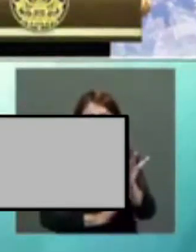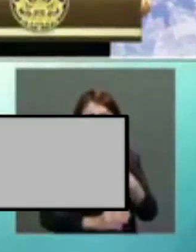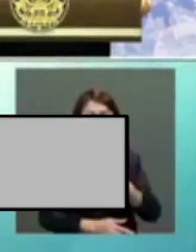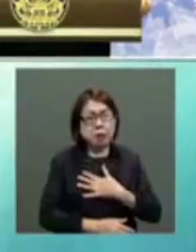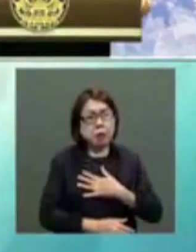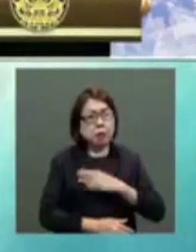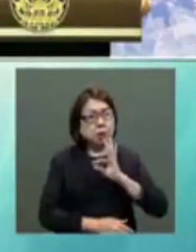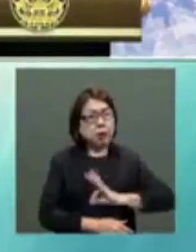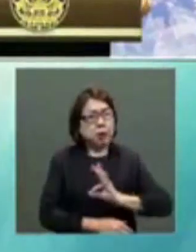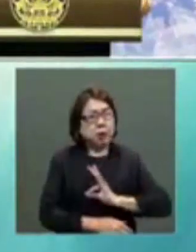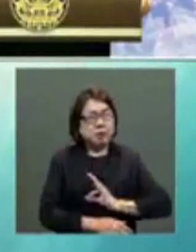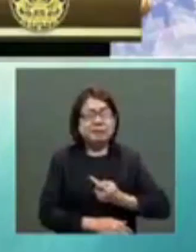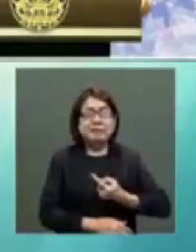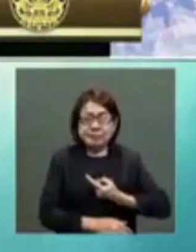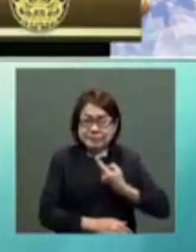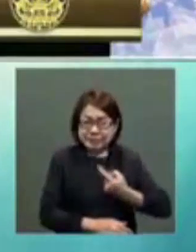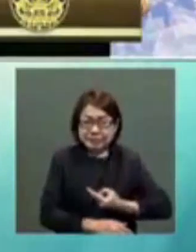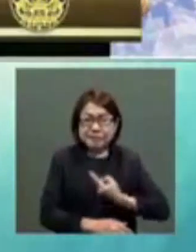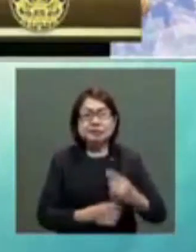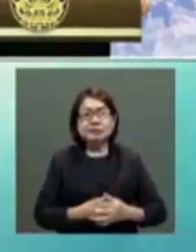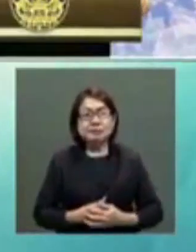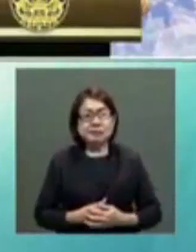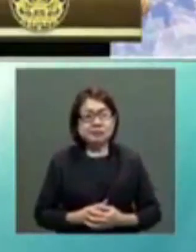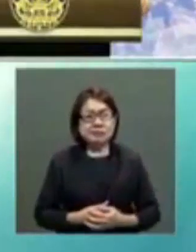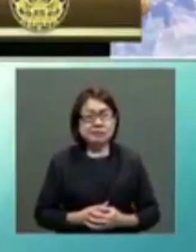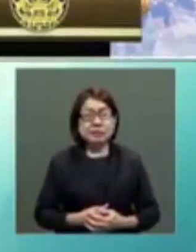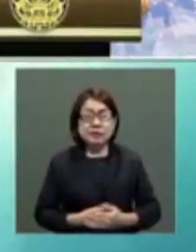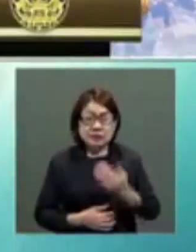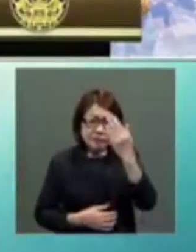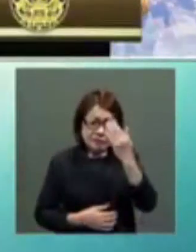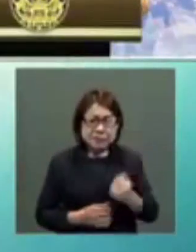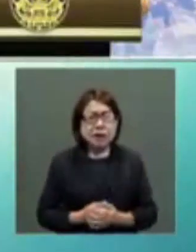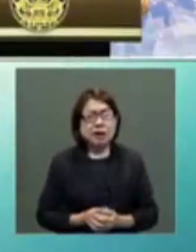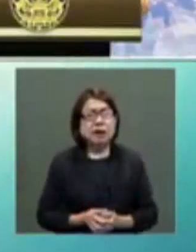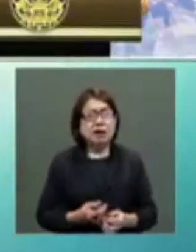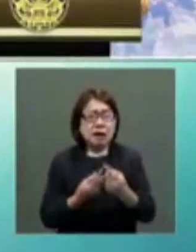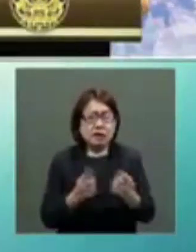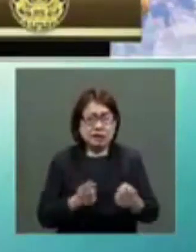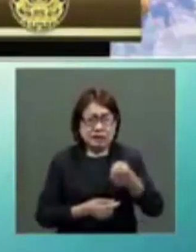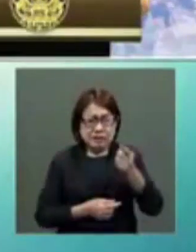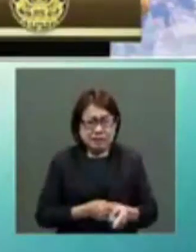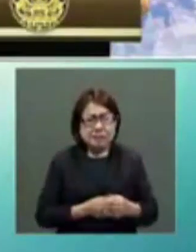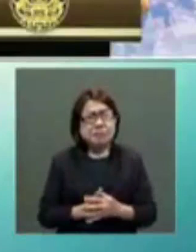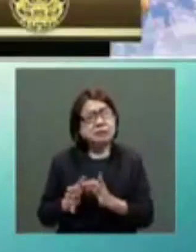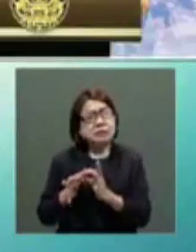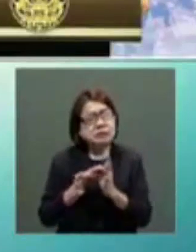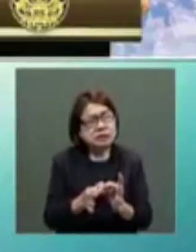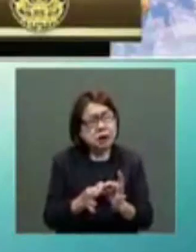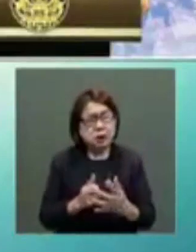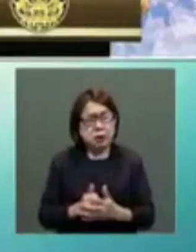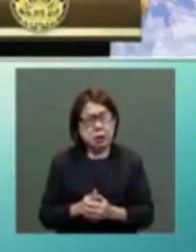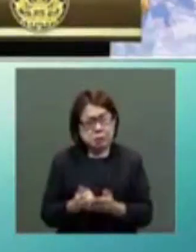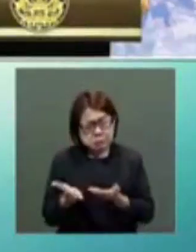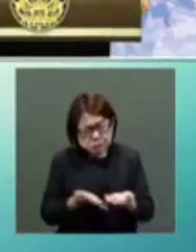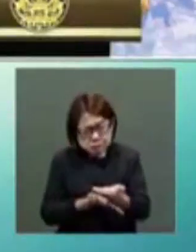แหมหัวใจพองโตรู้สึกดีขึ้นมากๆนะครับแต่ยังไงก็ตามแต่ครับในเหตุในผลต่างๆที่เราทำกันม